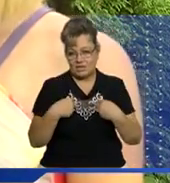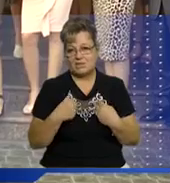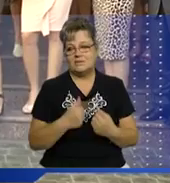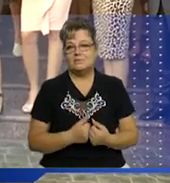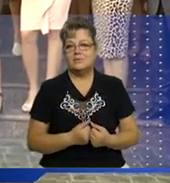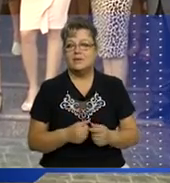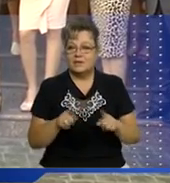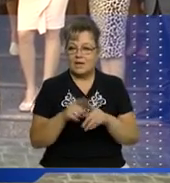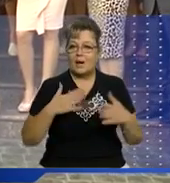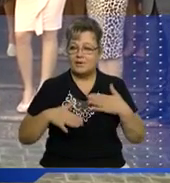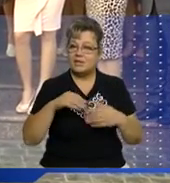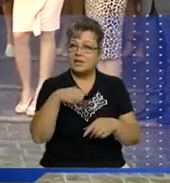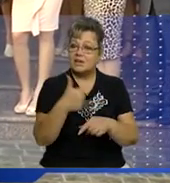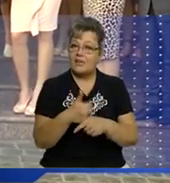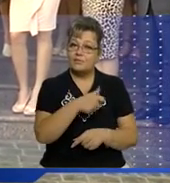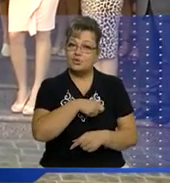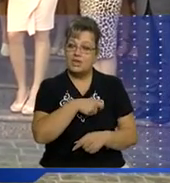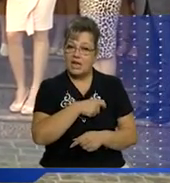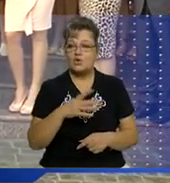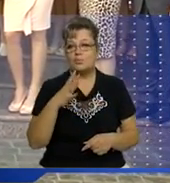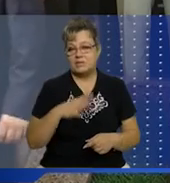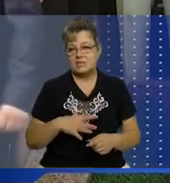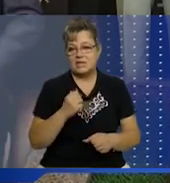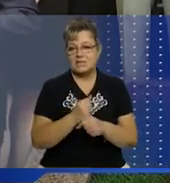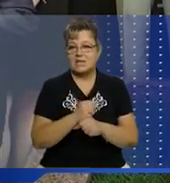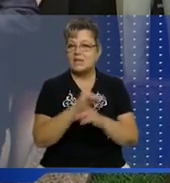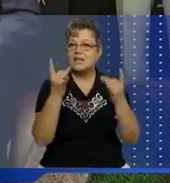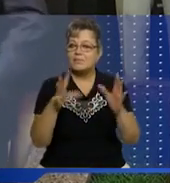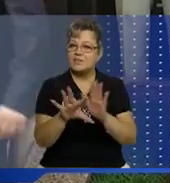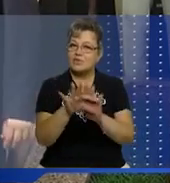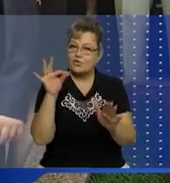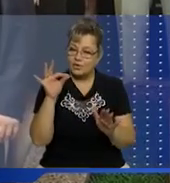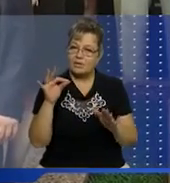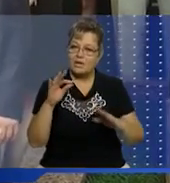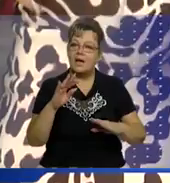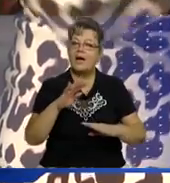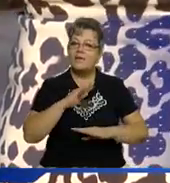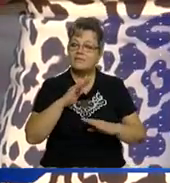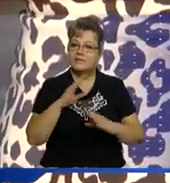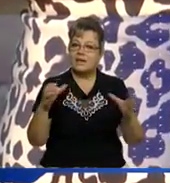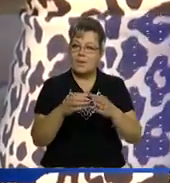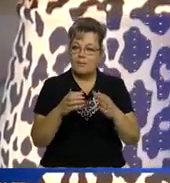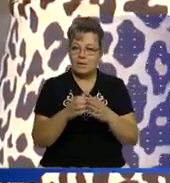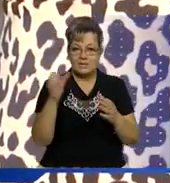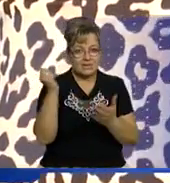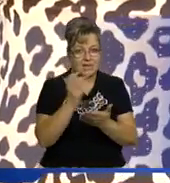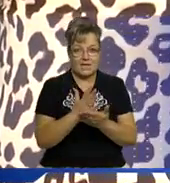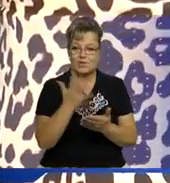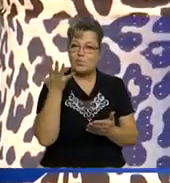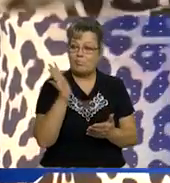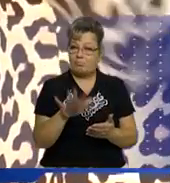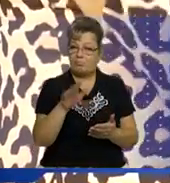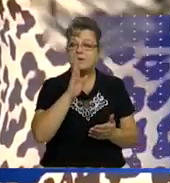обрадовались. Теперь главному тренеру предстоит сделать непростой выбор, ведь во вратарской линии команды сразу 5